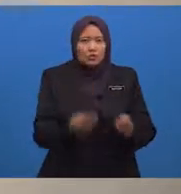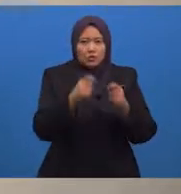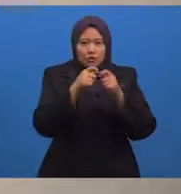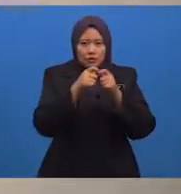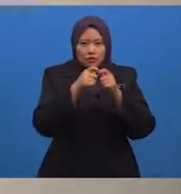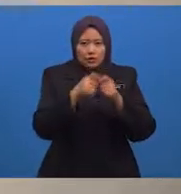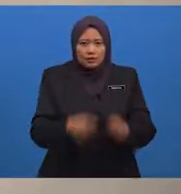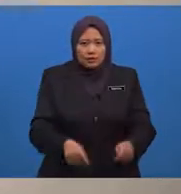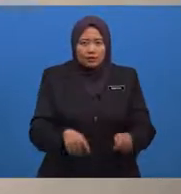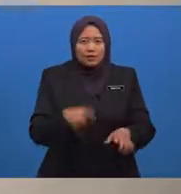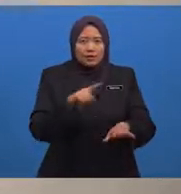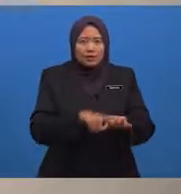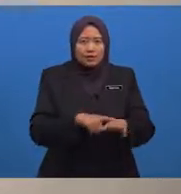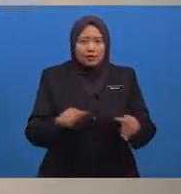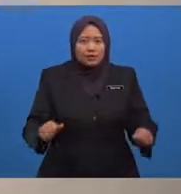pelajarannya.